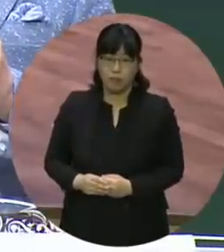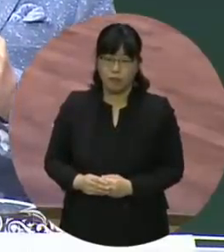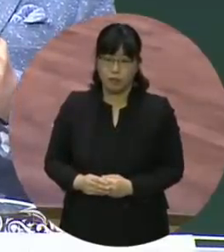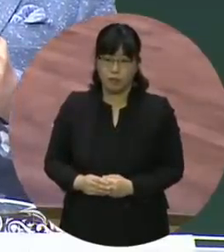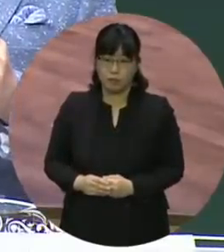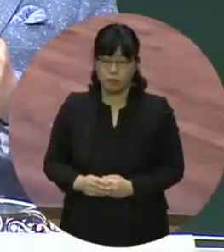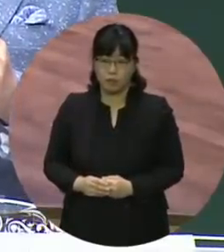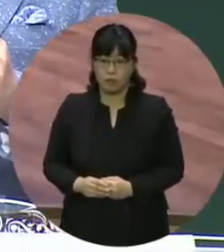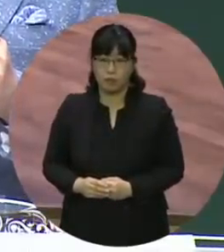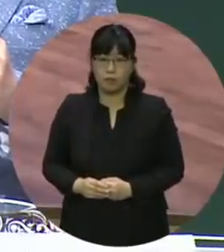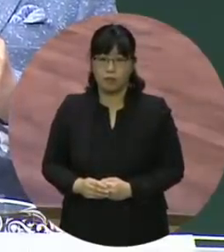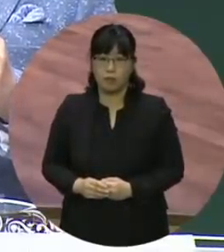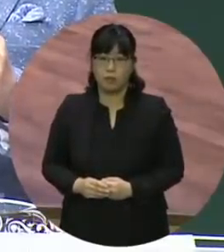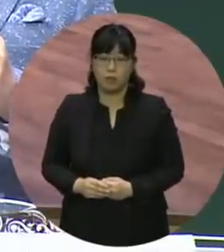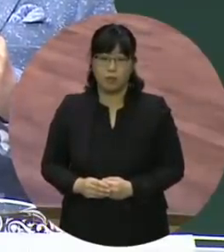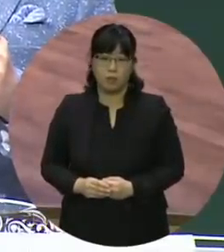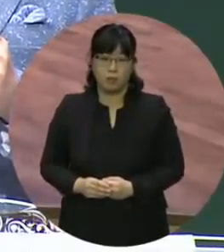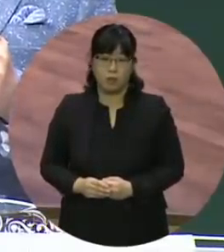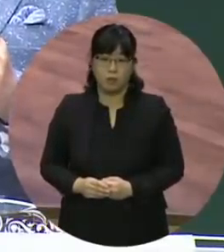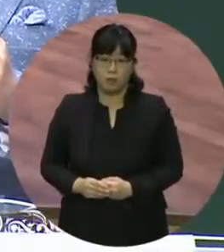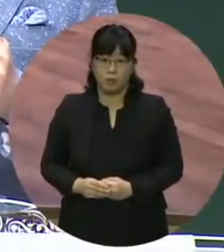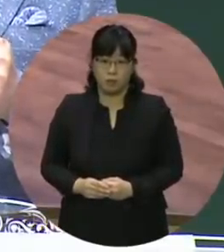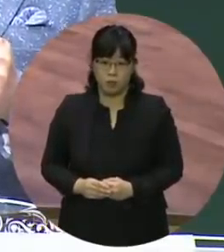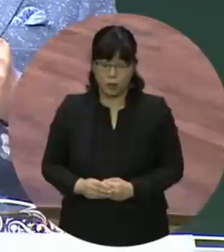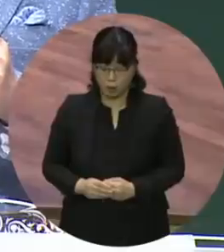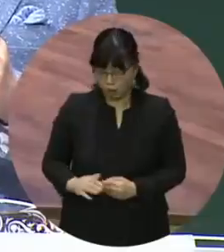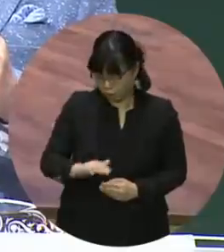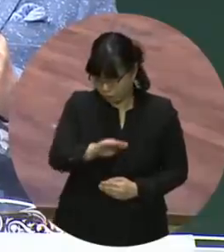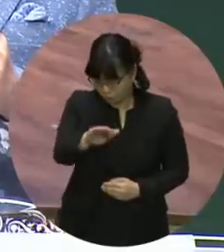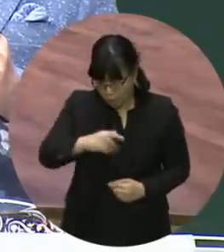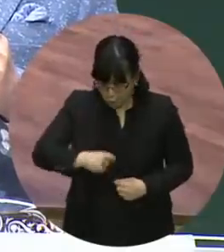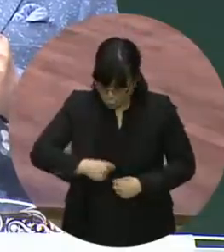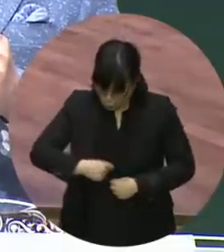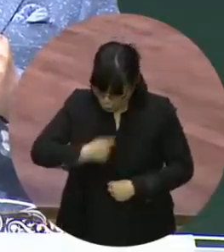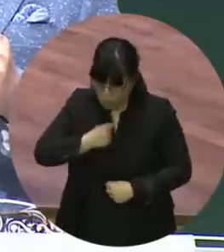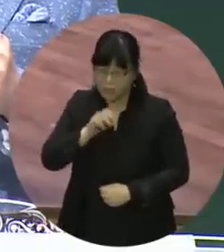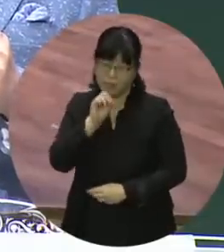고독을 말하면요 외롭기로 말하면요